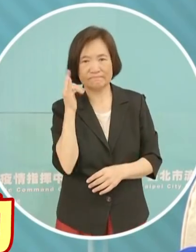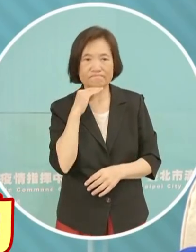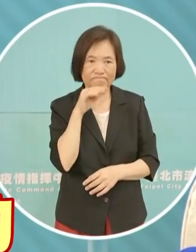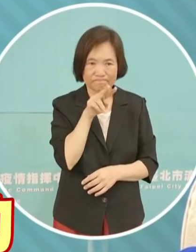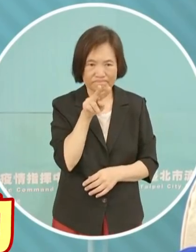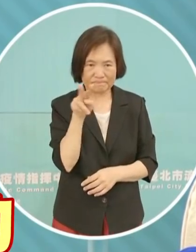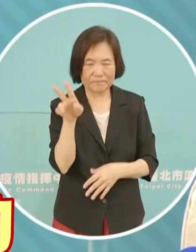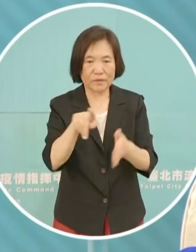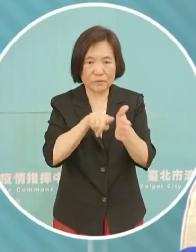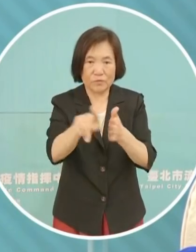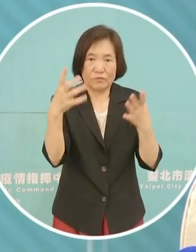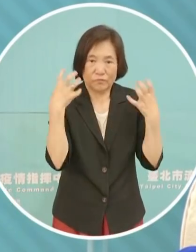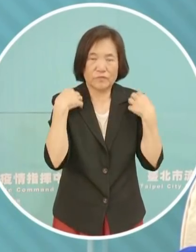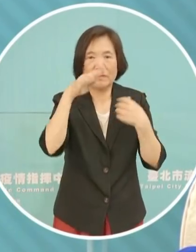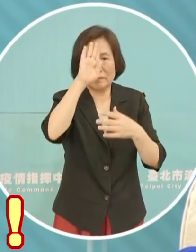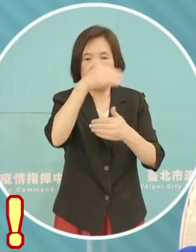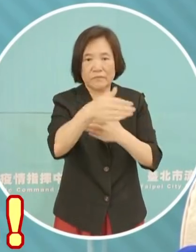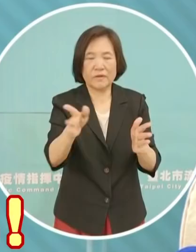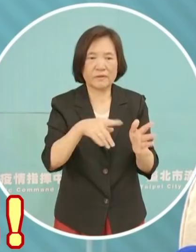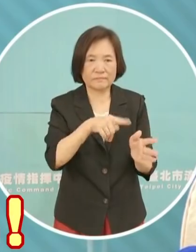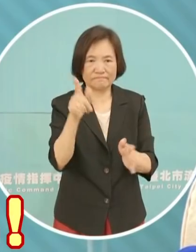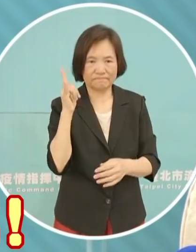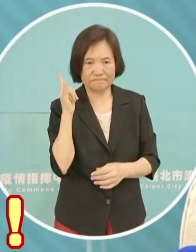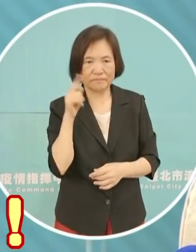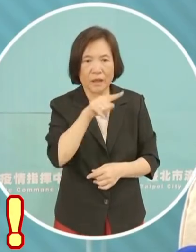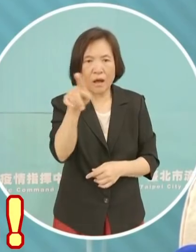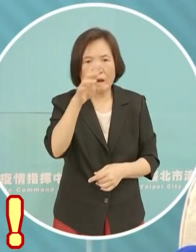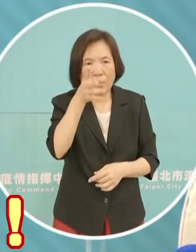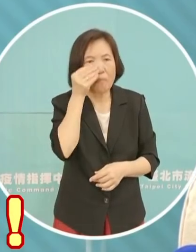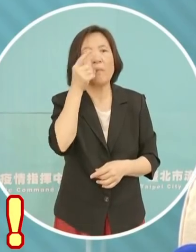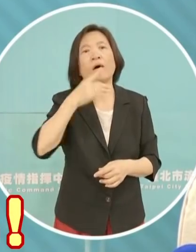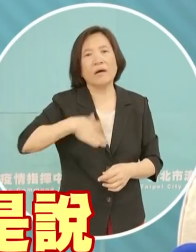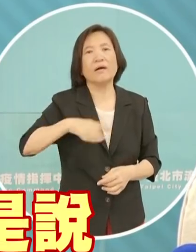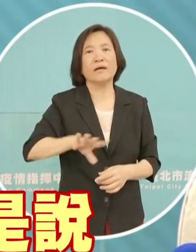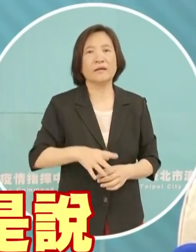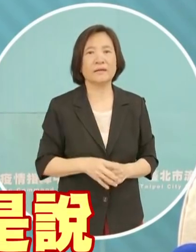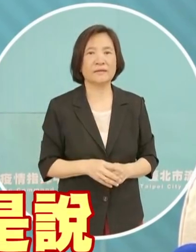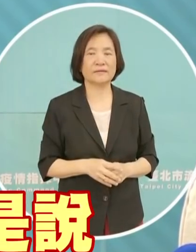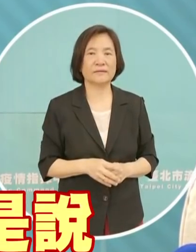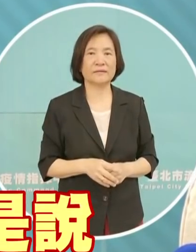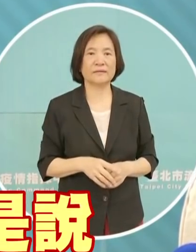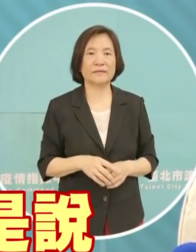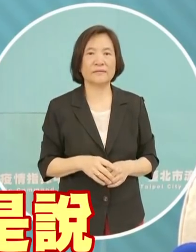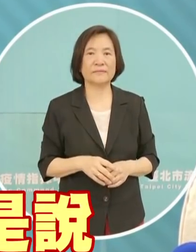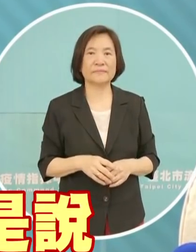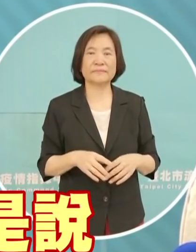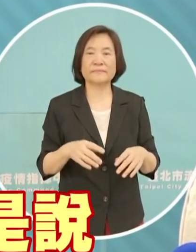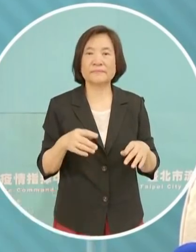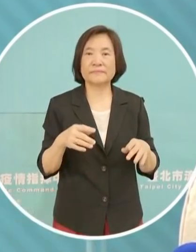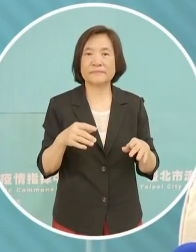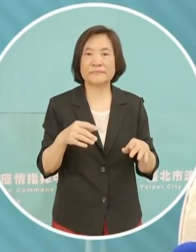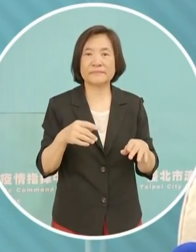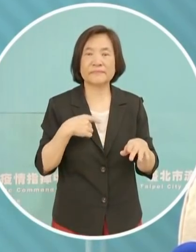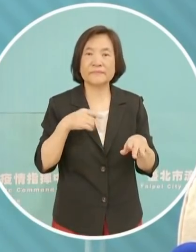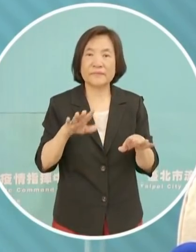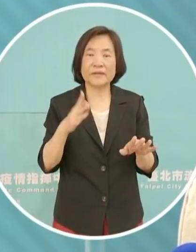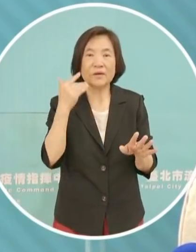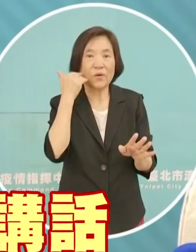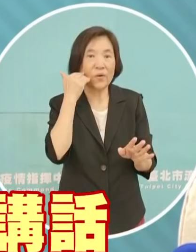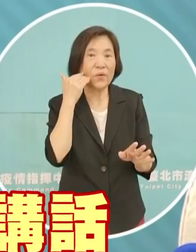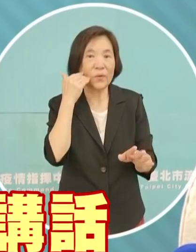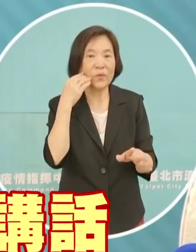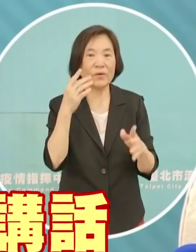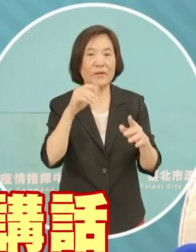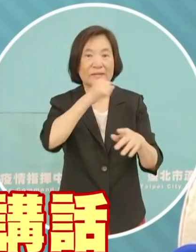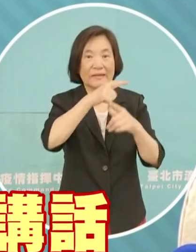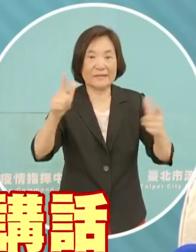那些专责病房的那个门口站一下，你就知道现况了嘛。不然，当然我们说，如果说台